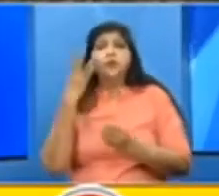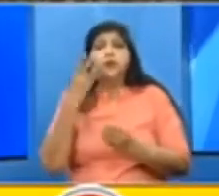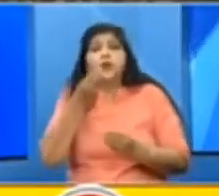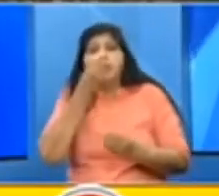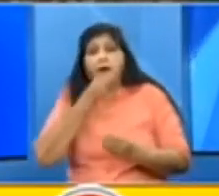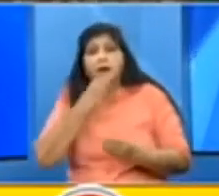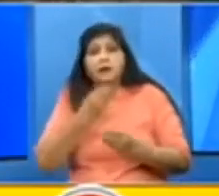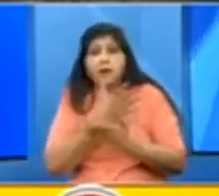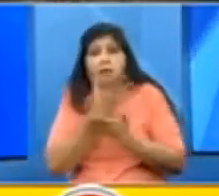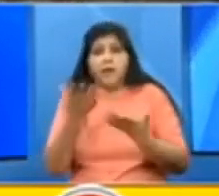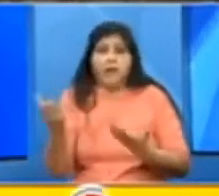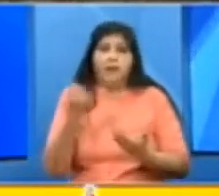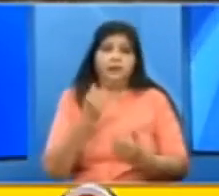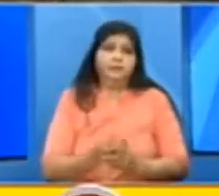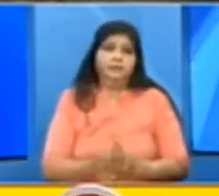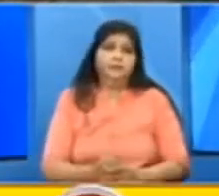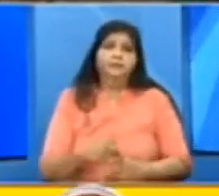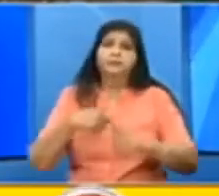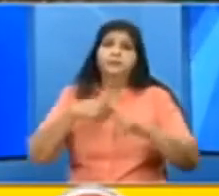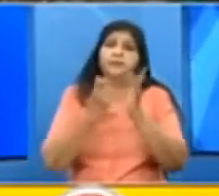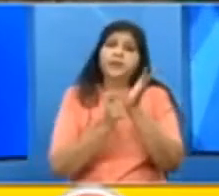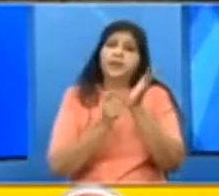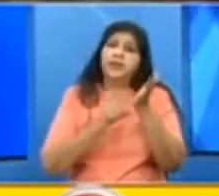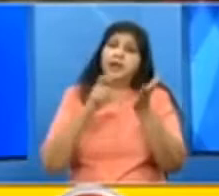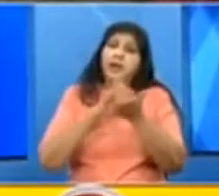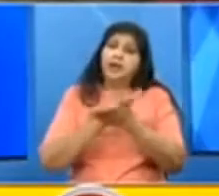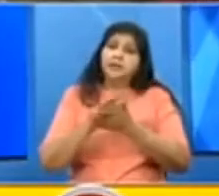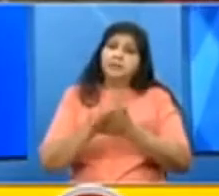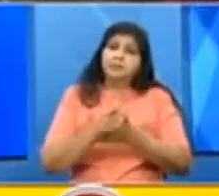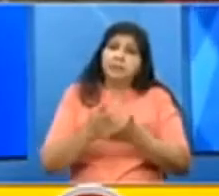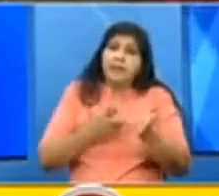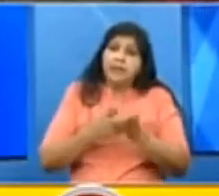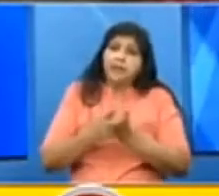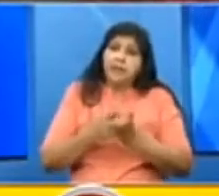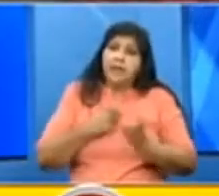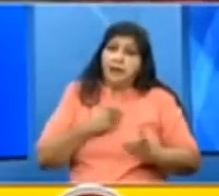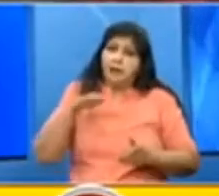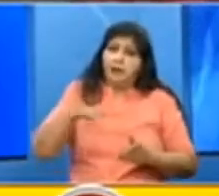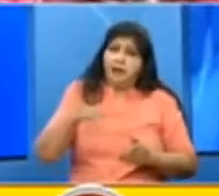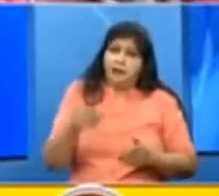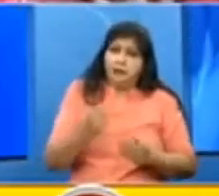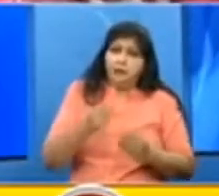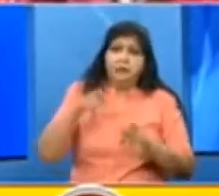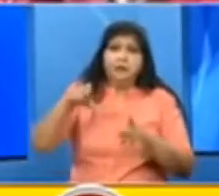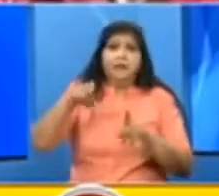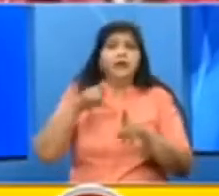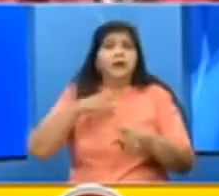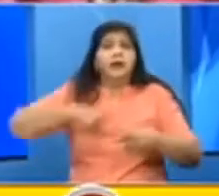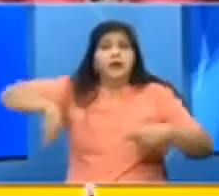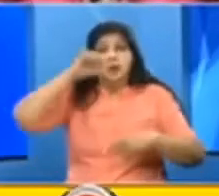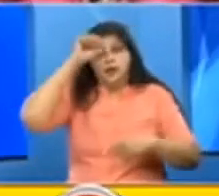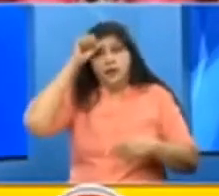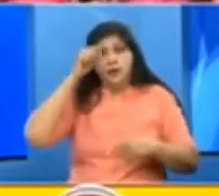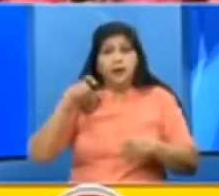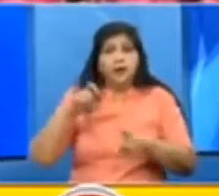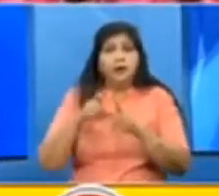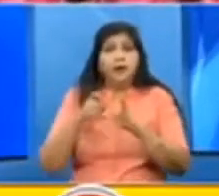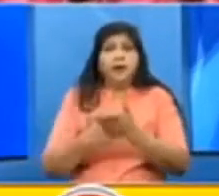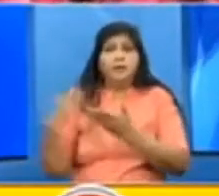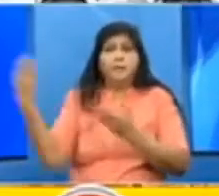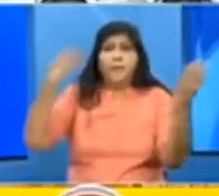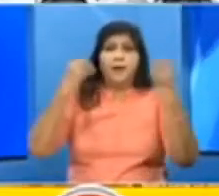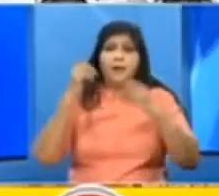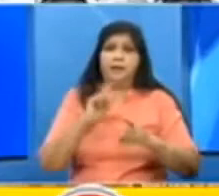काफी बढ़ा है। कच्छ के किसानों का संकल्प है कि देश को ड्रैगन फ्रूट्स का आयात न करना